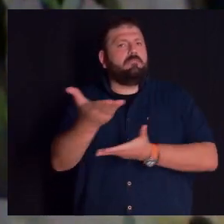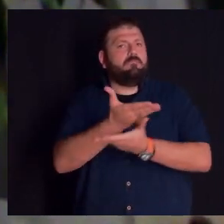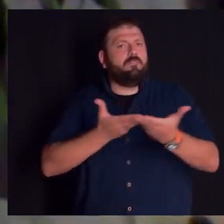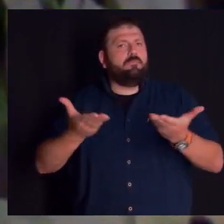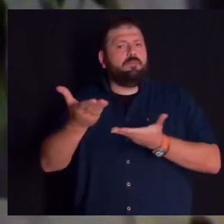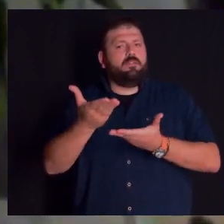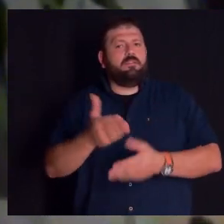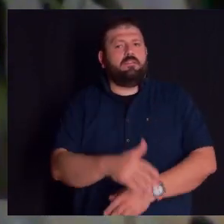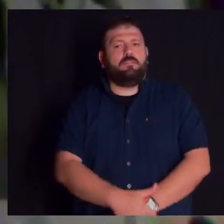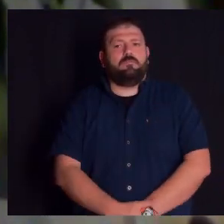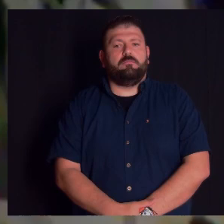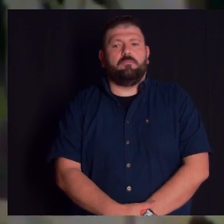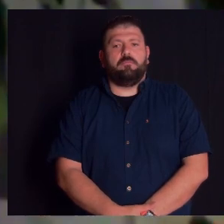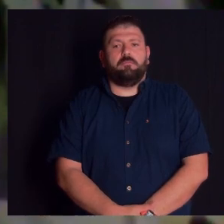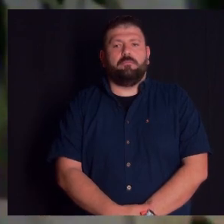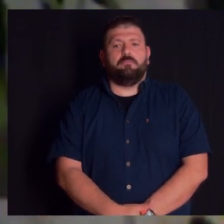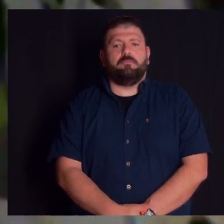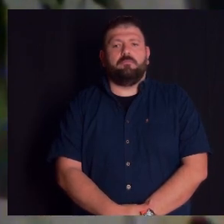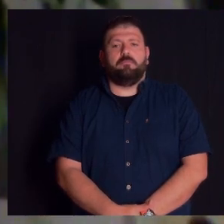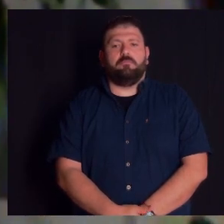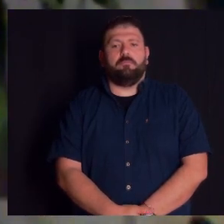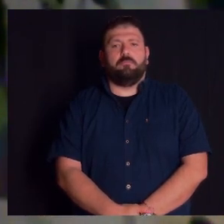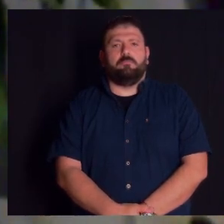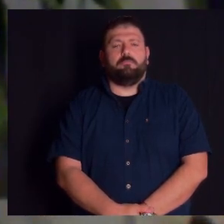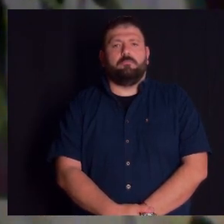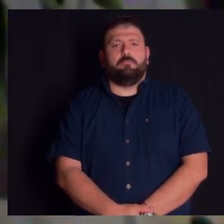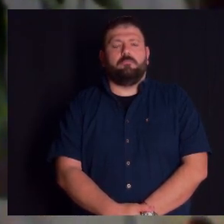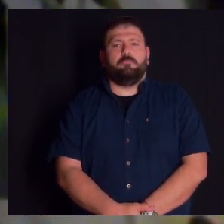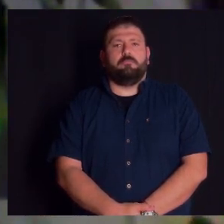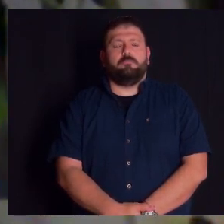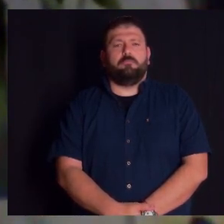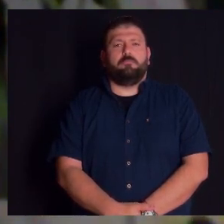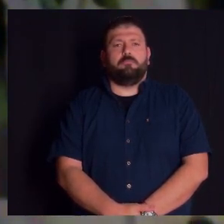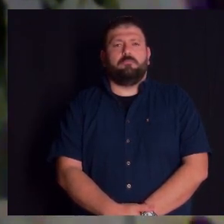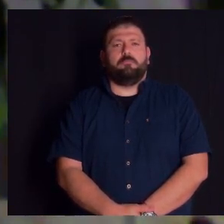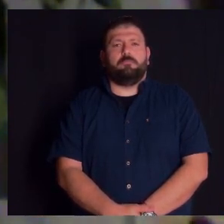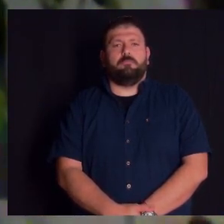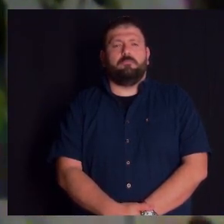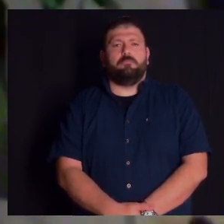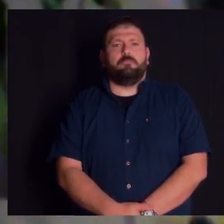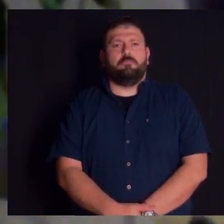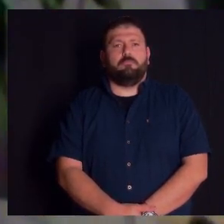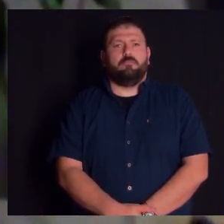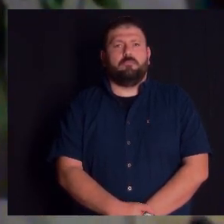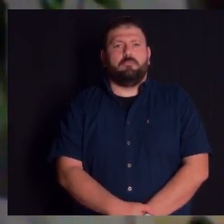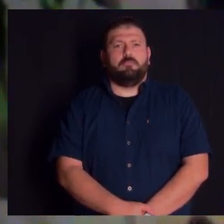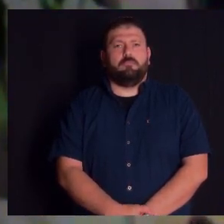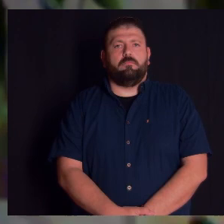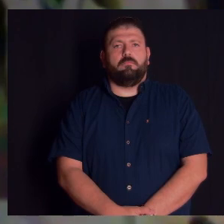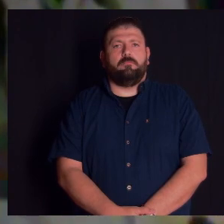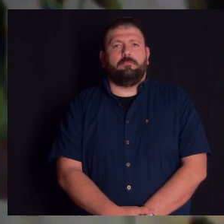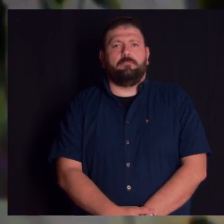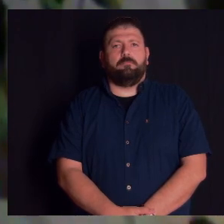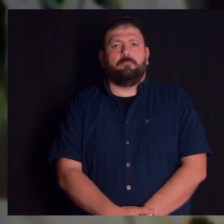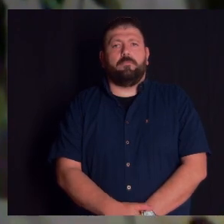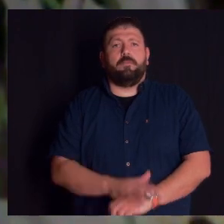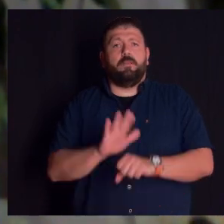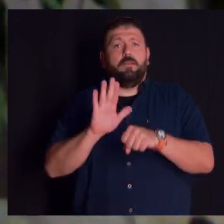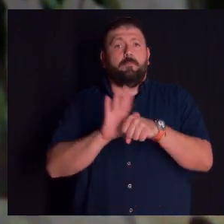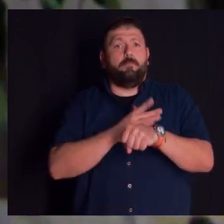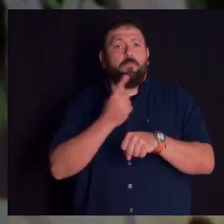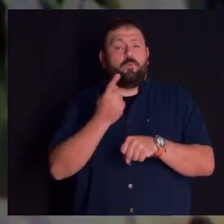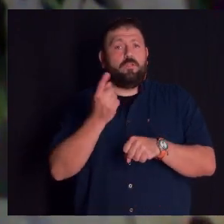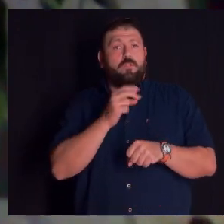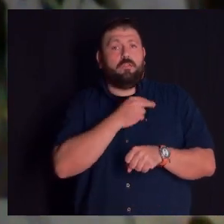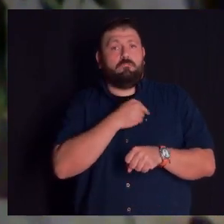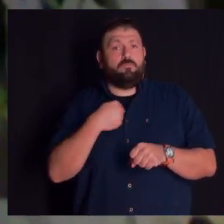what I've shared, Потому что как спортсмен с большими достижениями, я знаю, что самое сильное в нашем деле – это система. Porque como